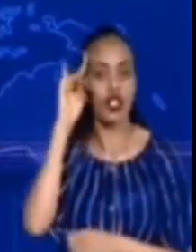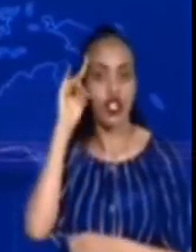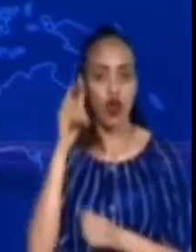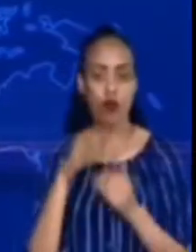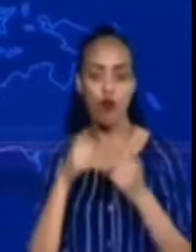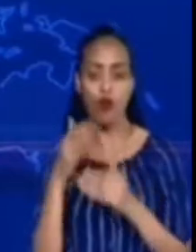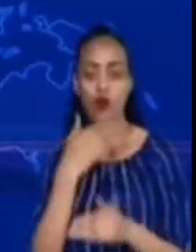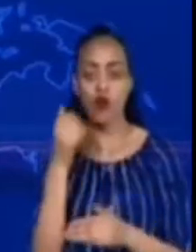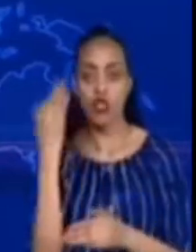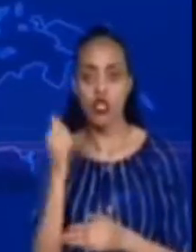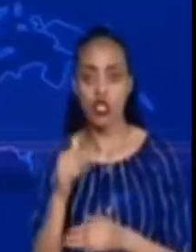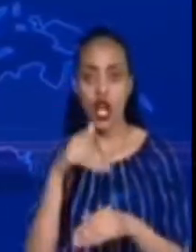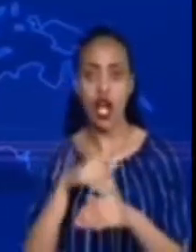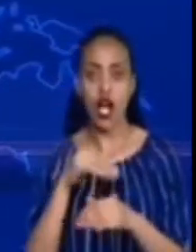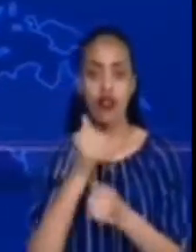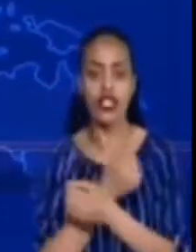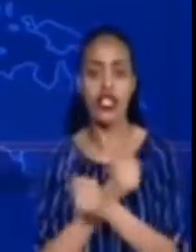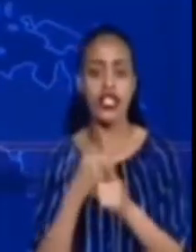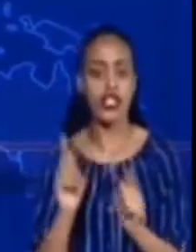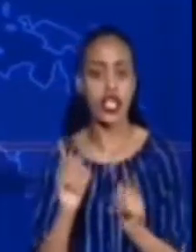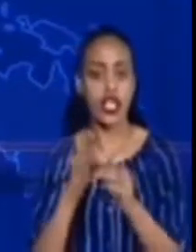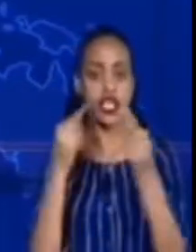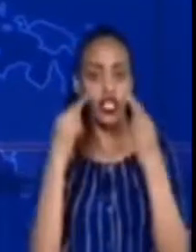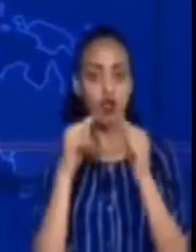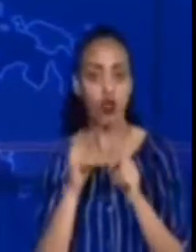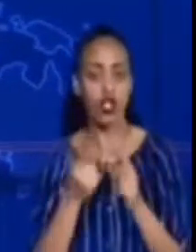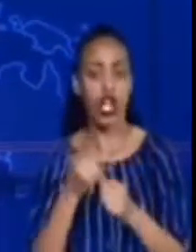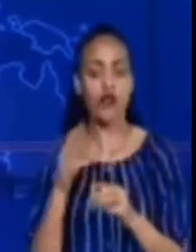ስሙ ምን እንደሚል ብቻ ስሙ